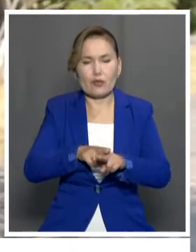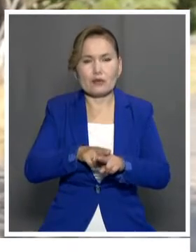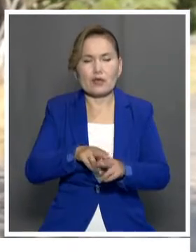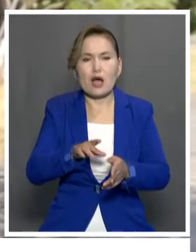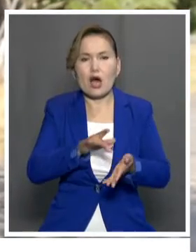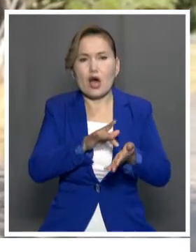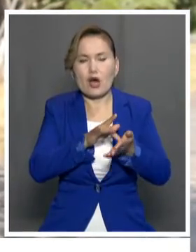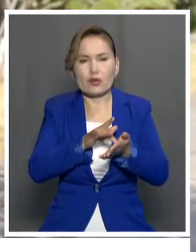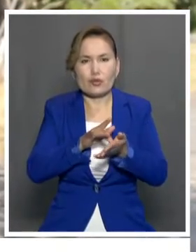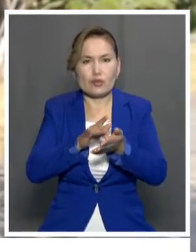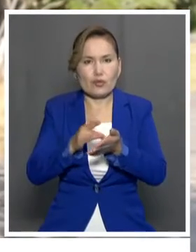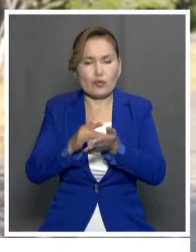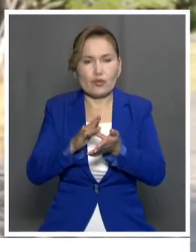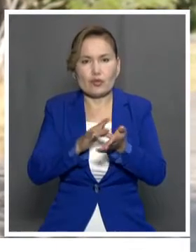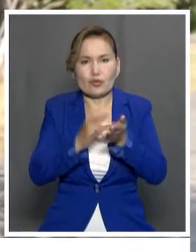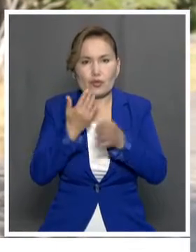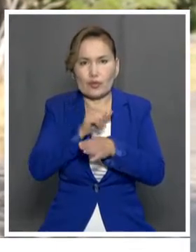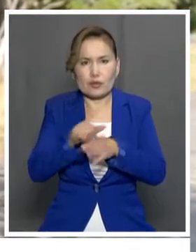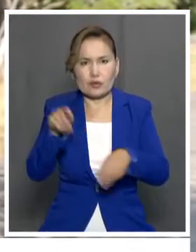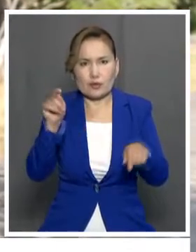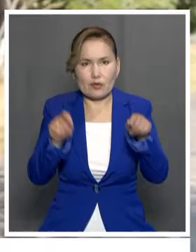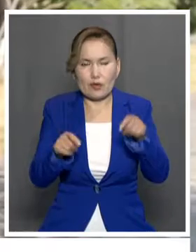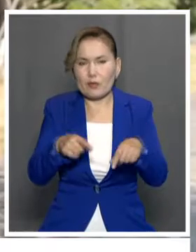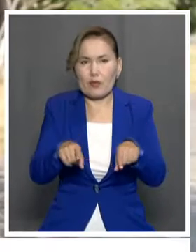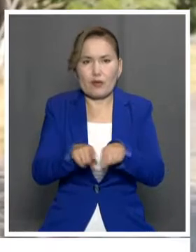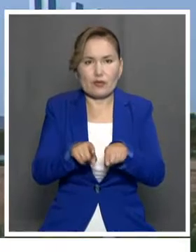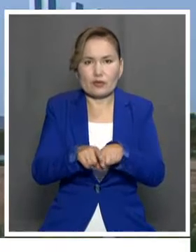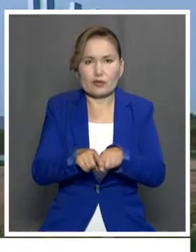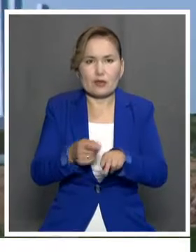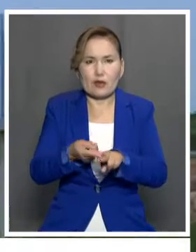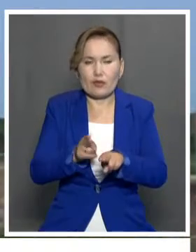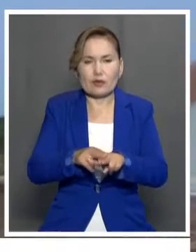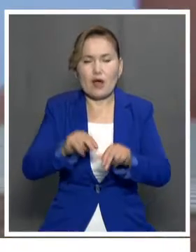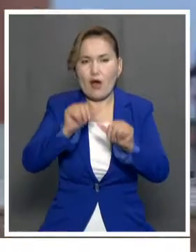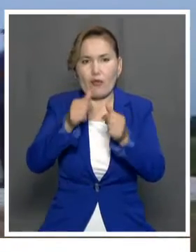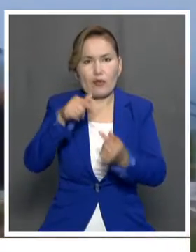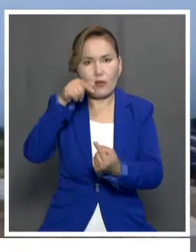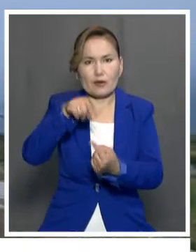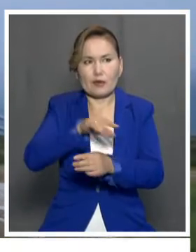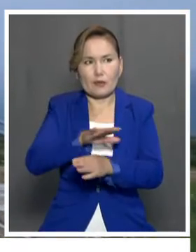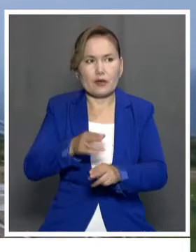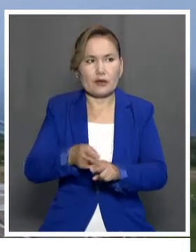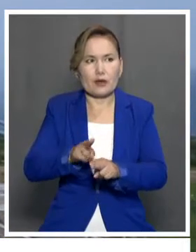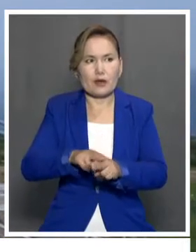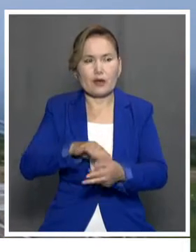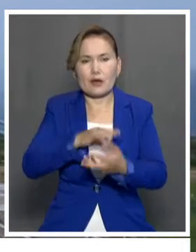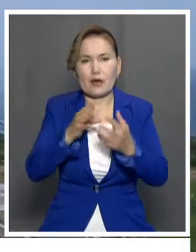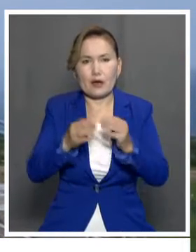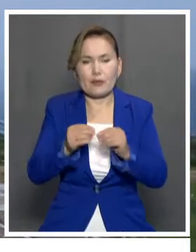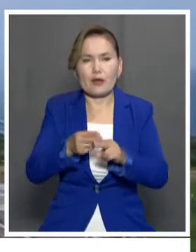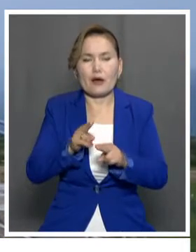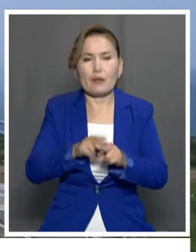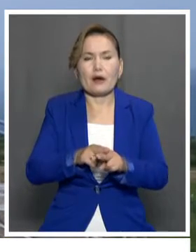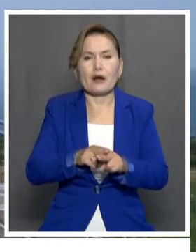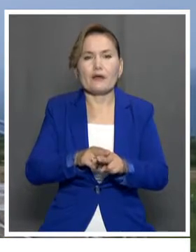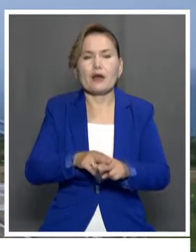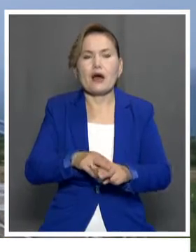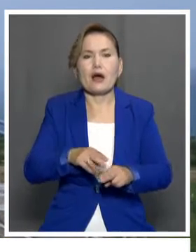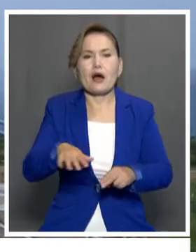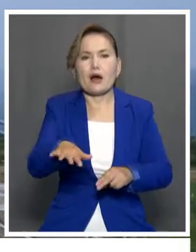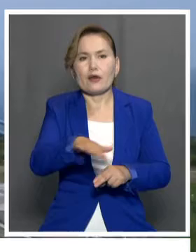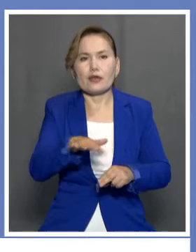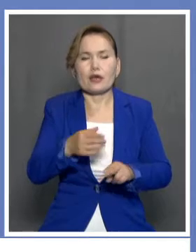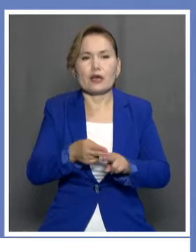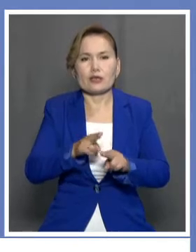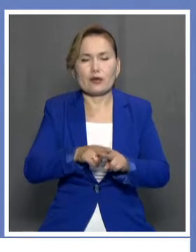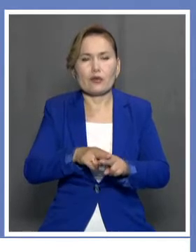де сол қырғыз ағайынан келетін адамдарға да бір мазақ ретінде болған секілді. Тас тұғырды тұрғызуға бастамашыл болғандар ханның Жамбылдағы 7-ші